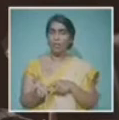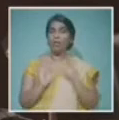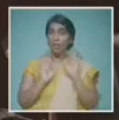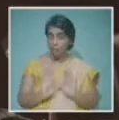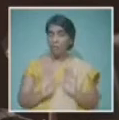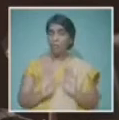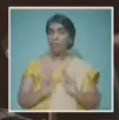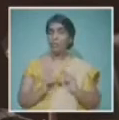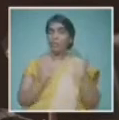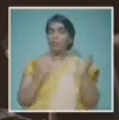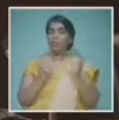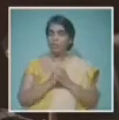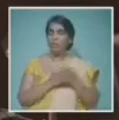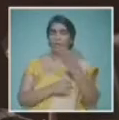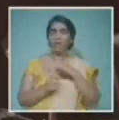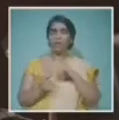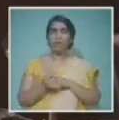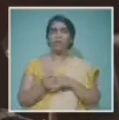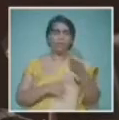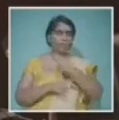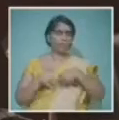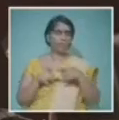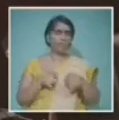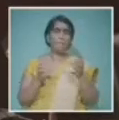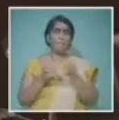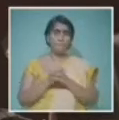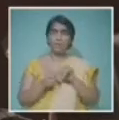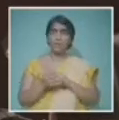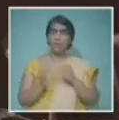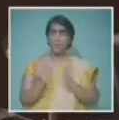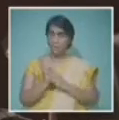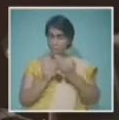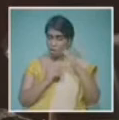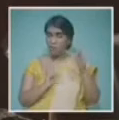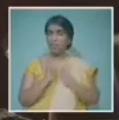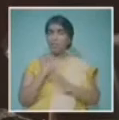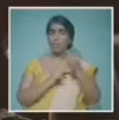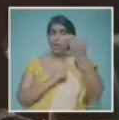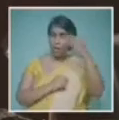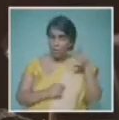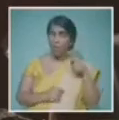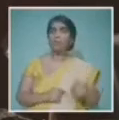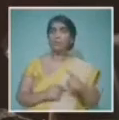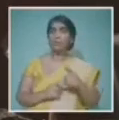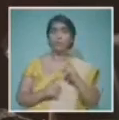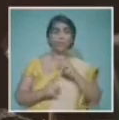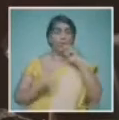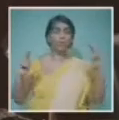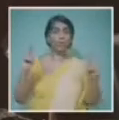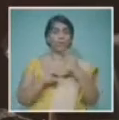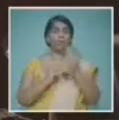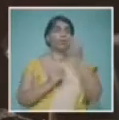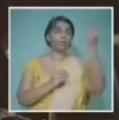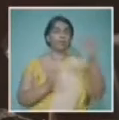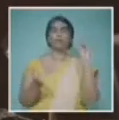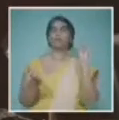ඒත් පක්ෂයක් මුළුමනින්ම ලේකම්වරයාට යටත් වෙන්න ඕනේනේ. පක්ෂක සමාජිකත්ව ඉවත් කරනවා නම්, මන්ත්‍රීවරයෙක් ඉවත් කරනවා නම්, එයාට ශ්‍රේෂ්ඨාධිකරණයට යන්න අවස්ථාව හදලා